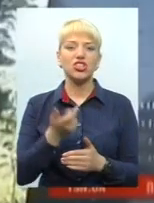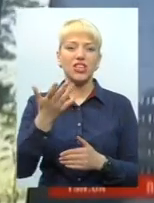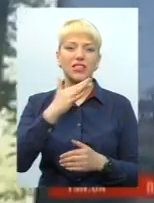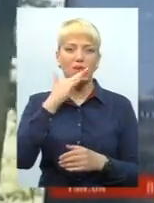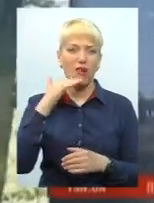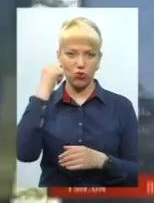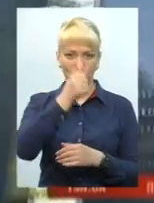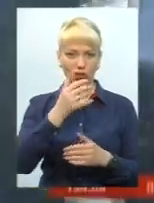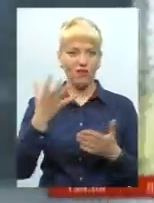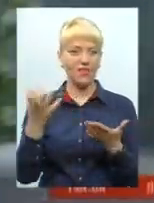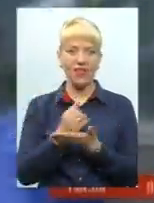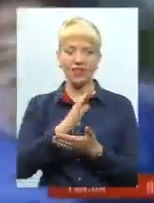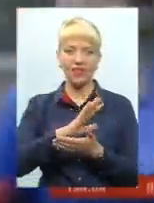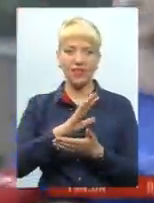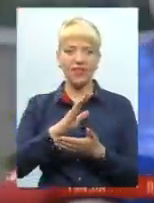нелегко.